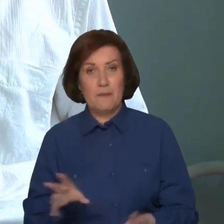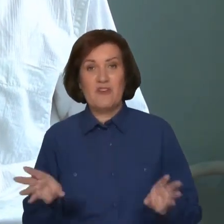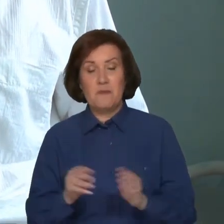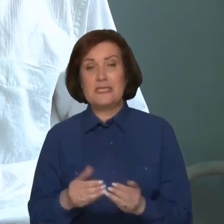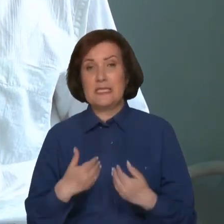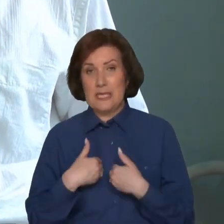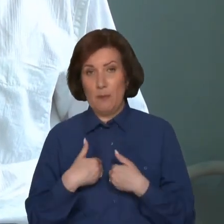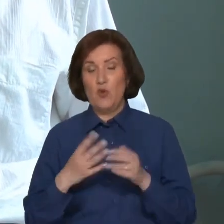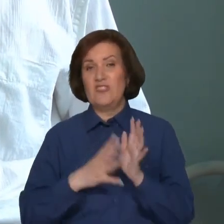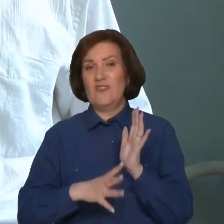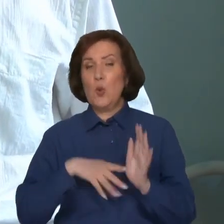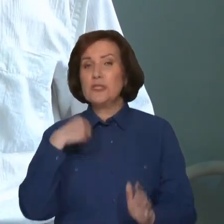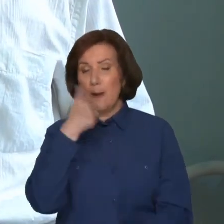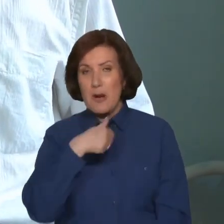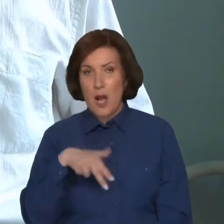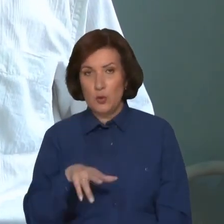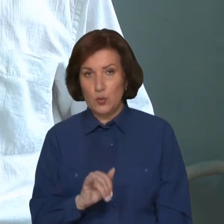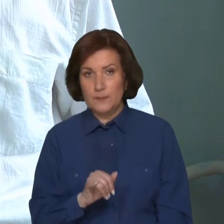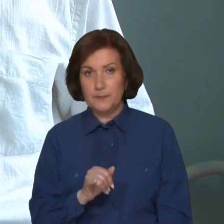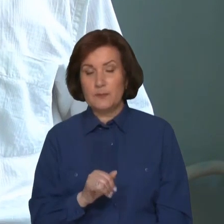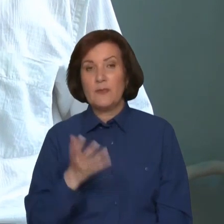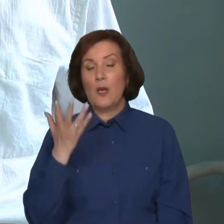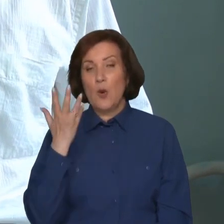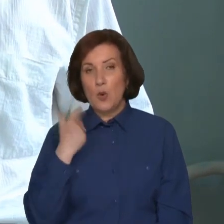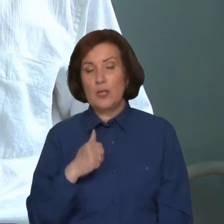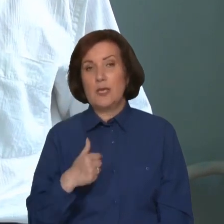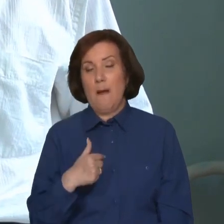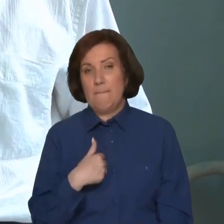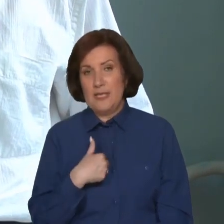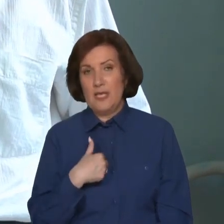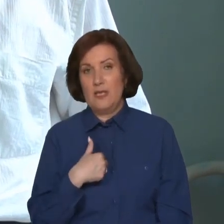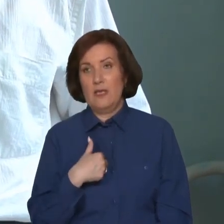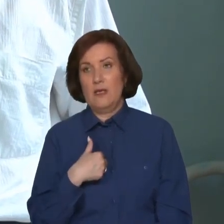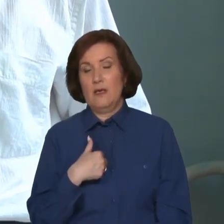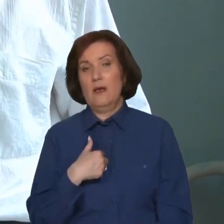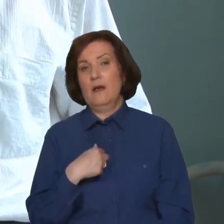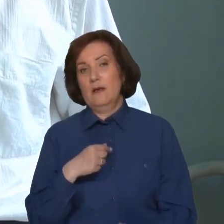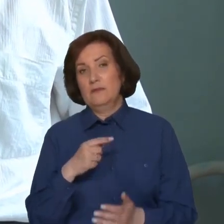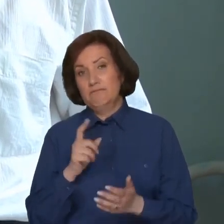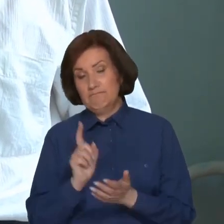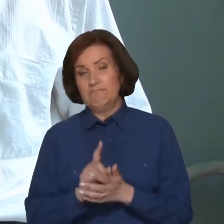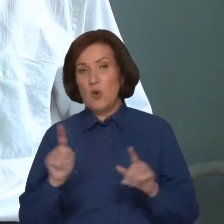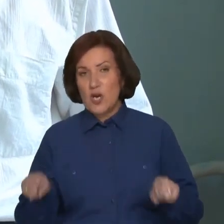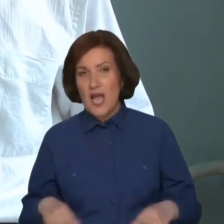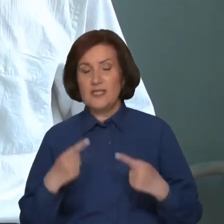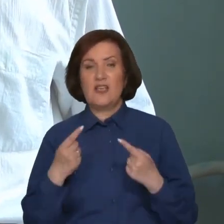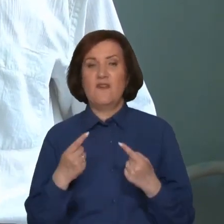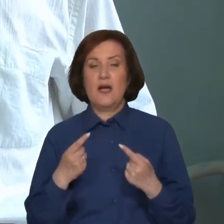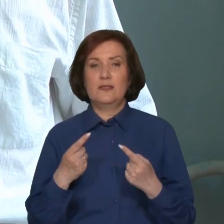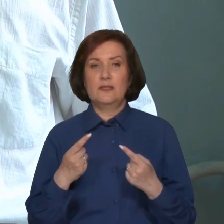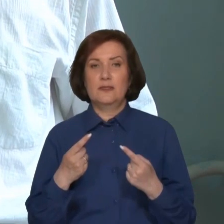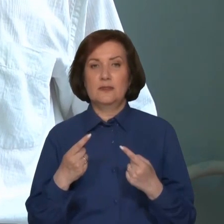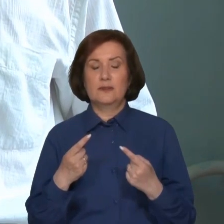вместе со мною в 90-му году, когда мне выдалось организовать и